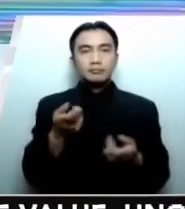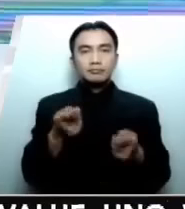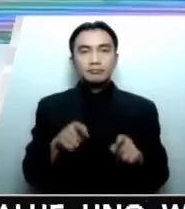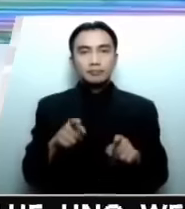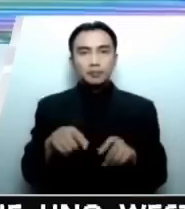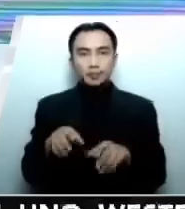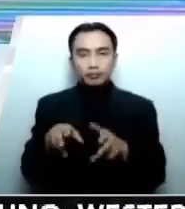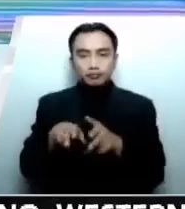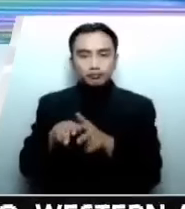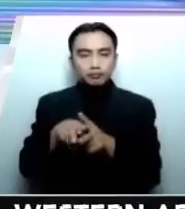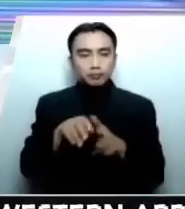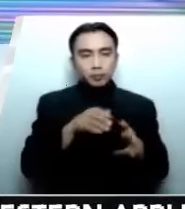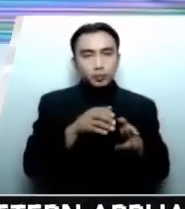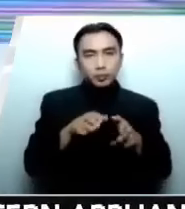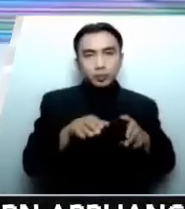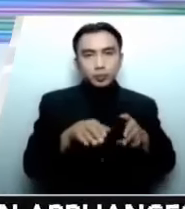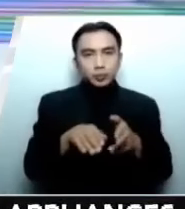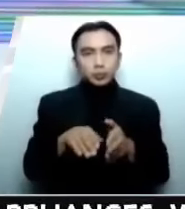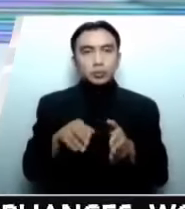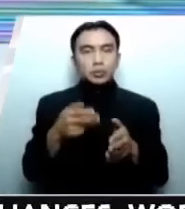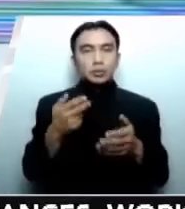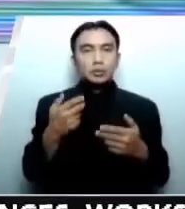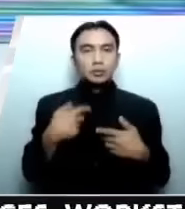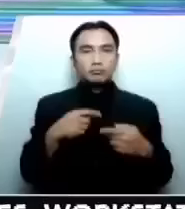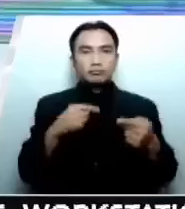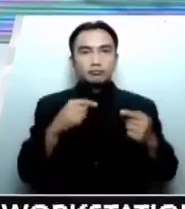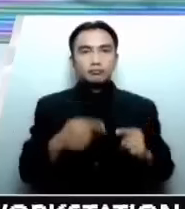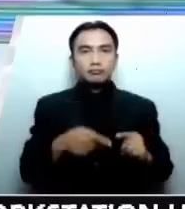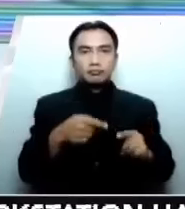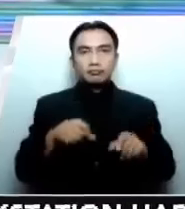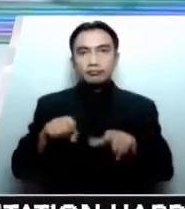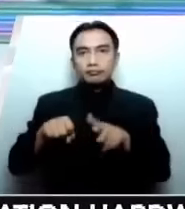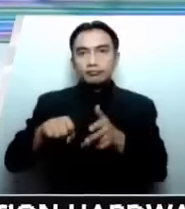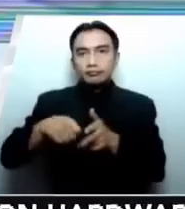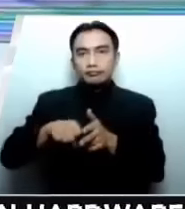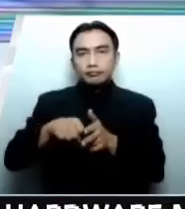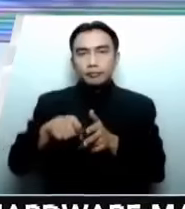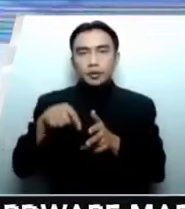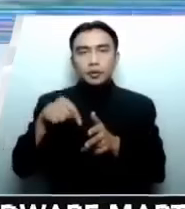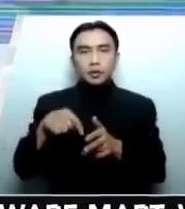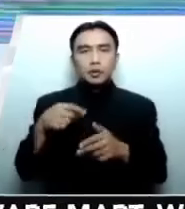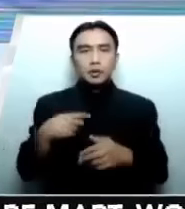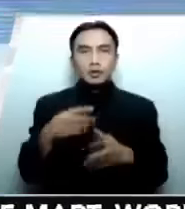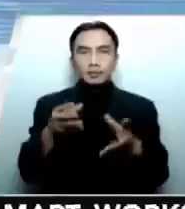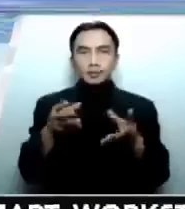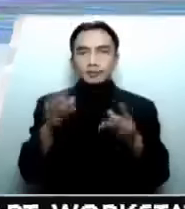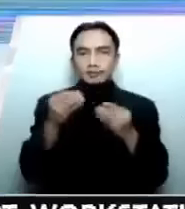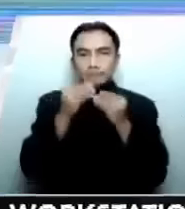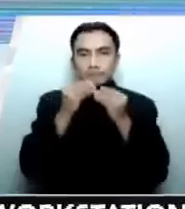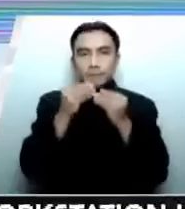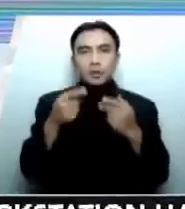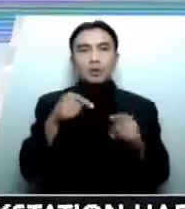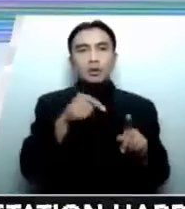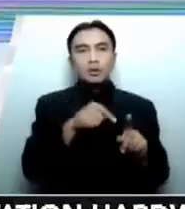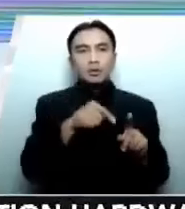Sugatan ng tricycle driver na tumangging magbigay ng pahayag. Sinisikap ang makuna ng panig ang mga sakay ng